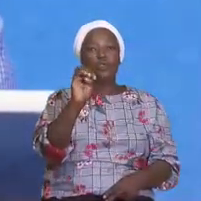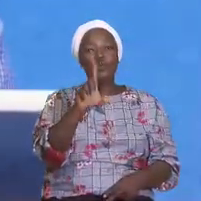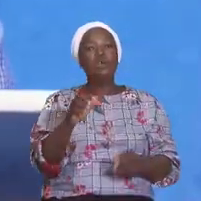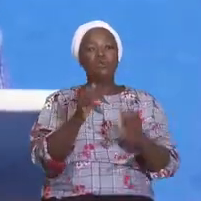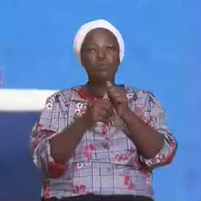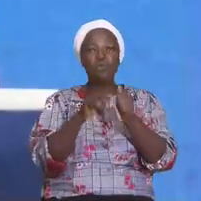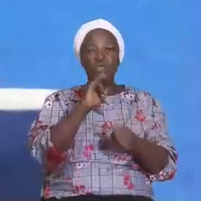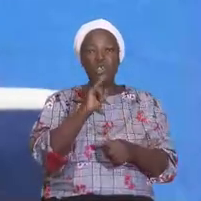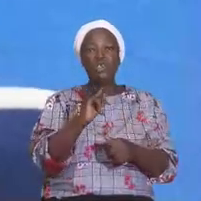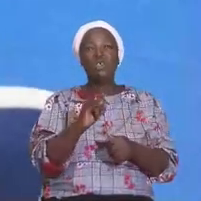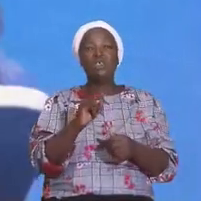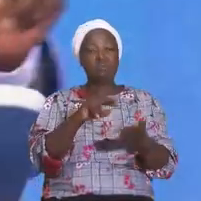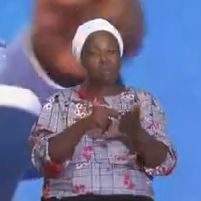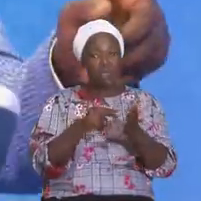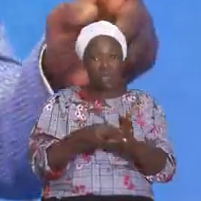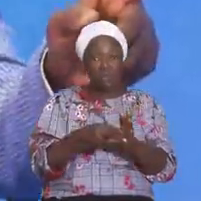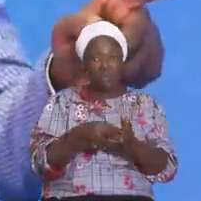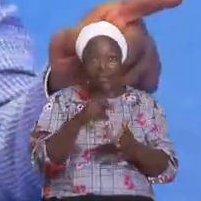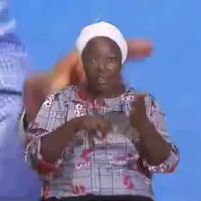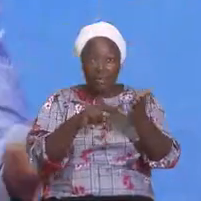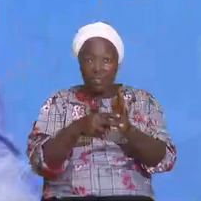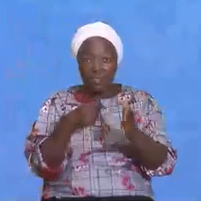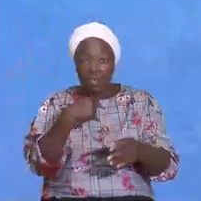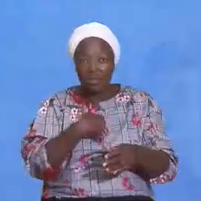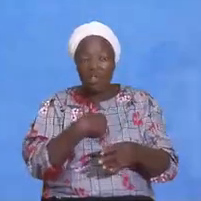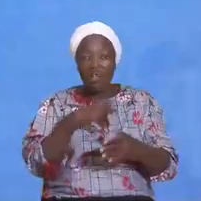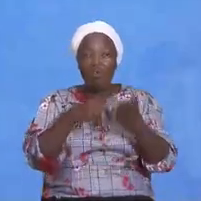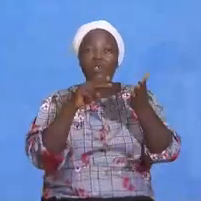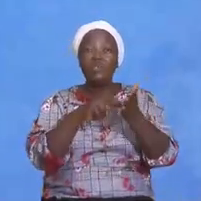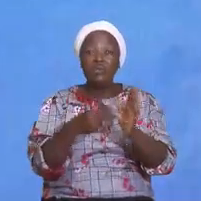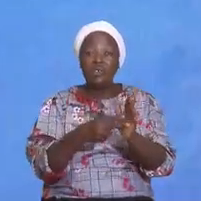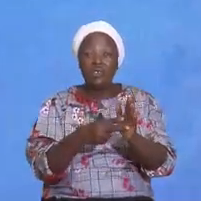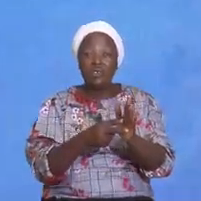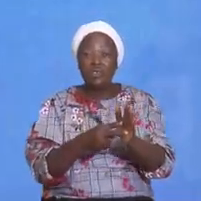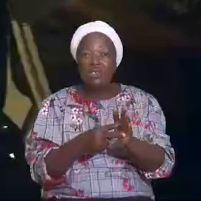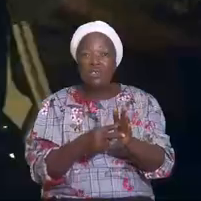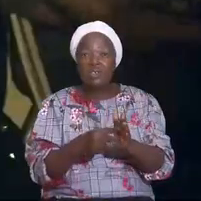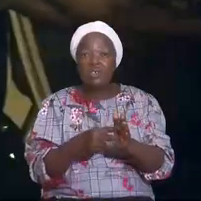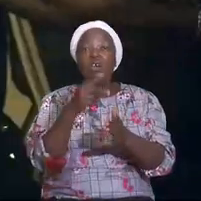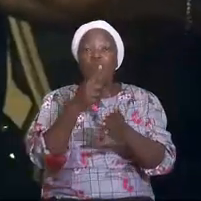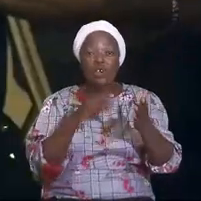nom d'Emmanuel, ce qui signifie Dieu avec nous.